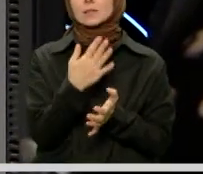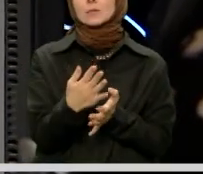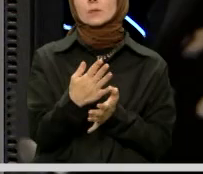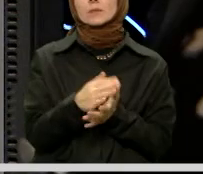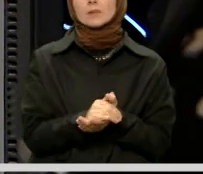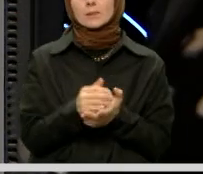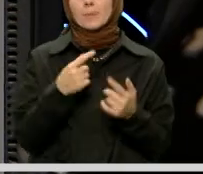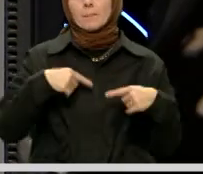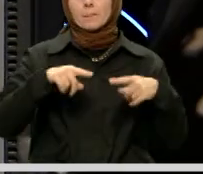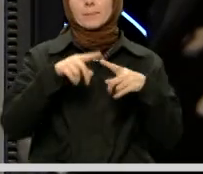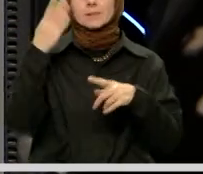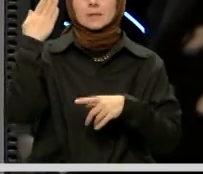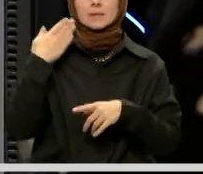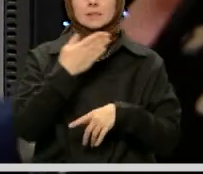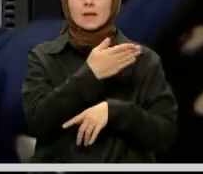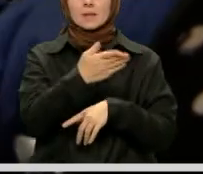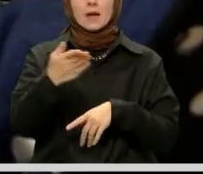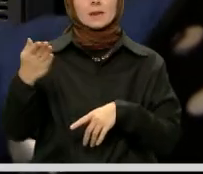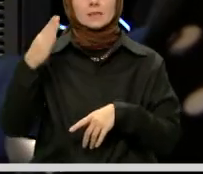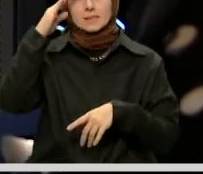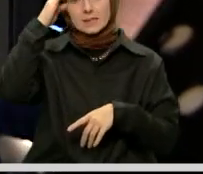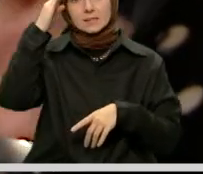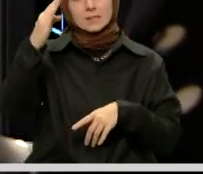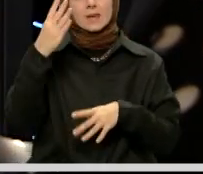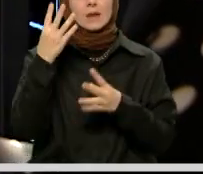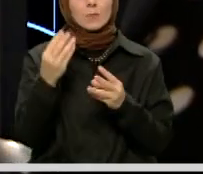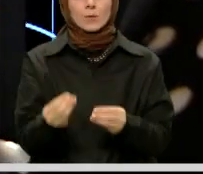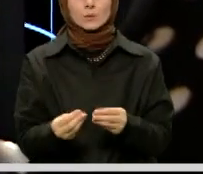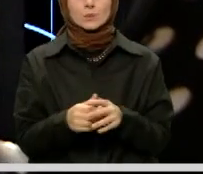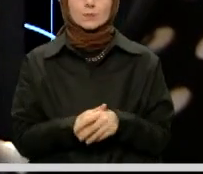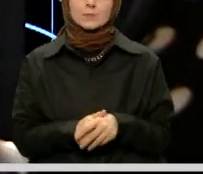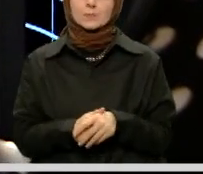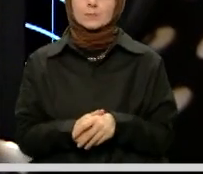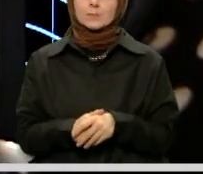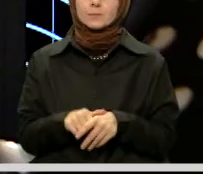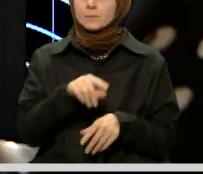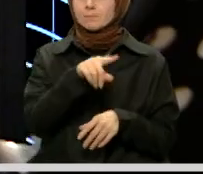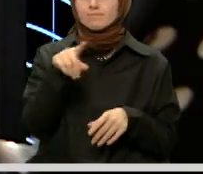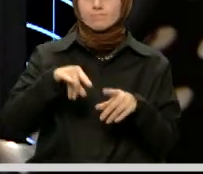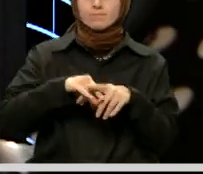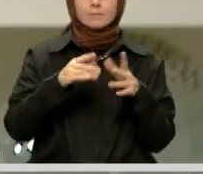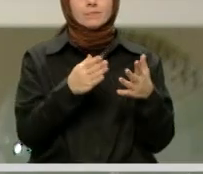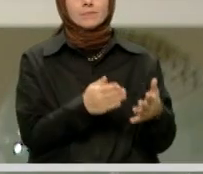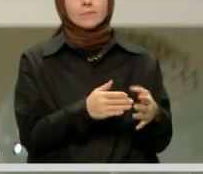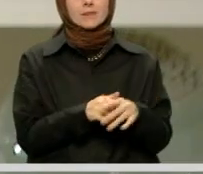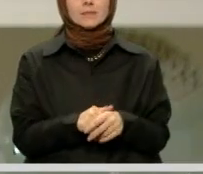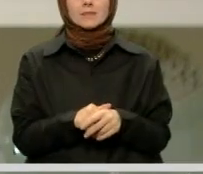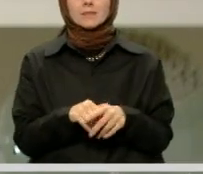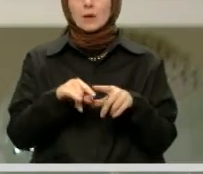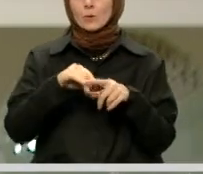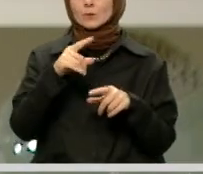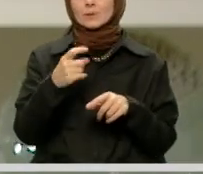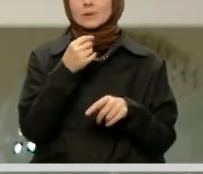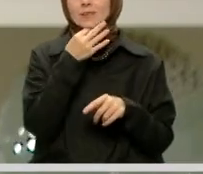izleyen tüm izleyenlerimize selamlarımızı, muhabbetlerimizi kıymetli ekip arkadaşlarım adına gönderiyorum. Sizler de hoş geldiniz. Hoş bulduk. Evet.